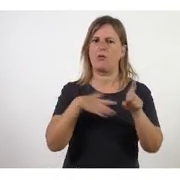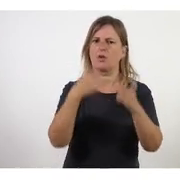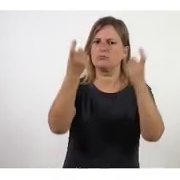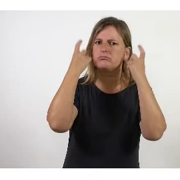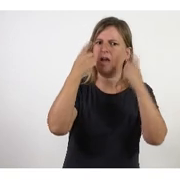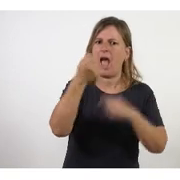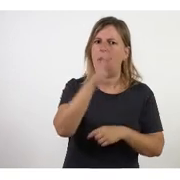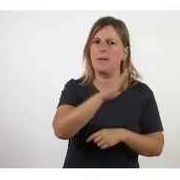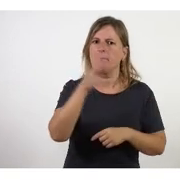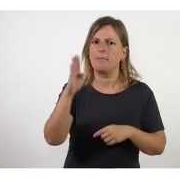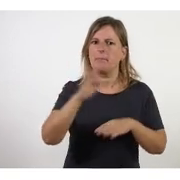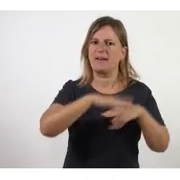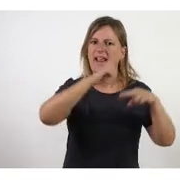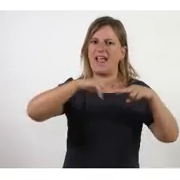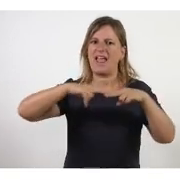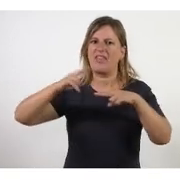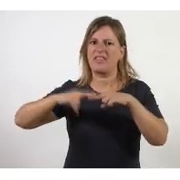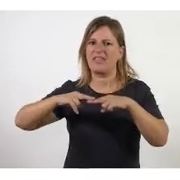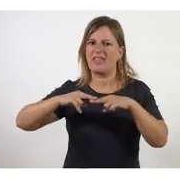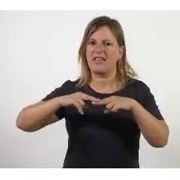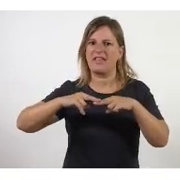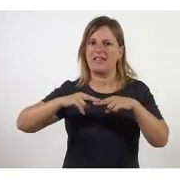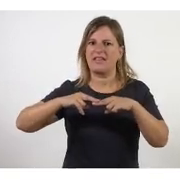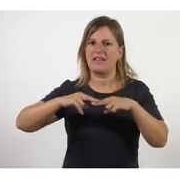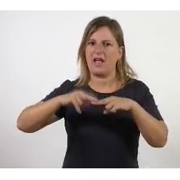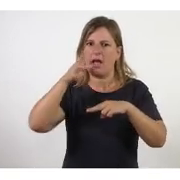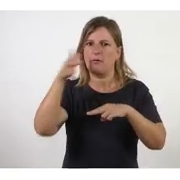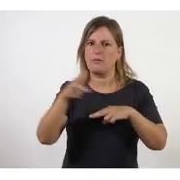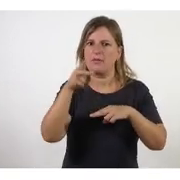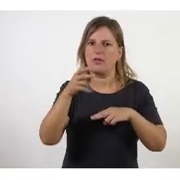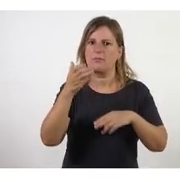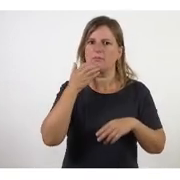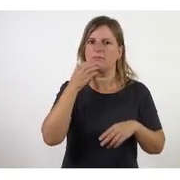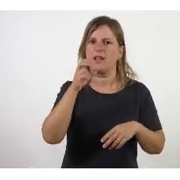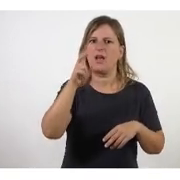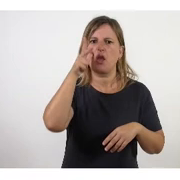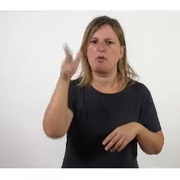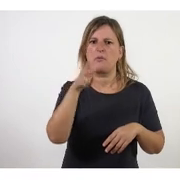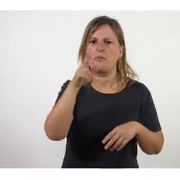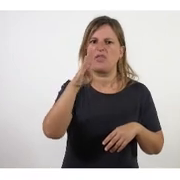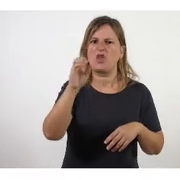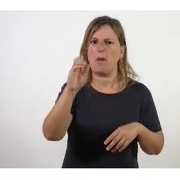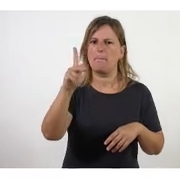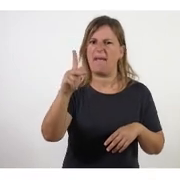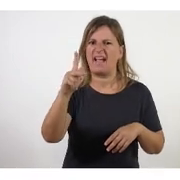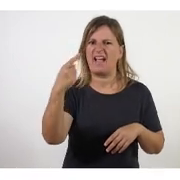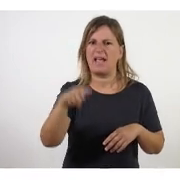aplicació d'edició de vídeo i ell pregunta en concret per una que es diu Videopad, que jo no la conec, no sé si tu la coneixes.